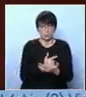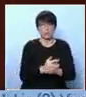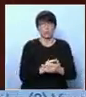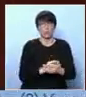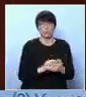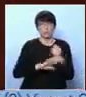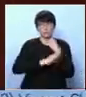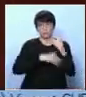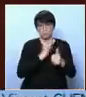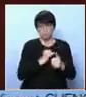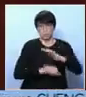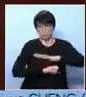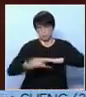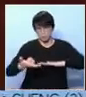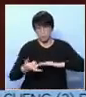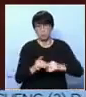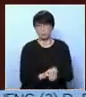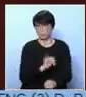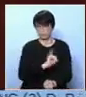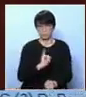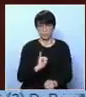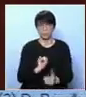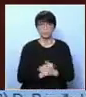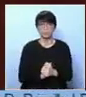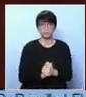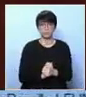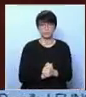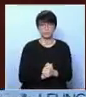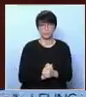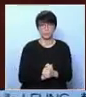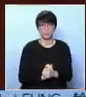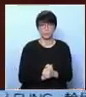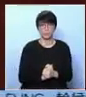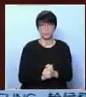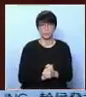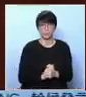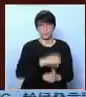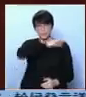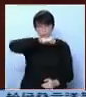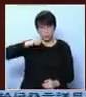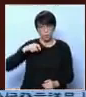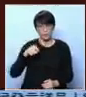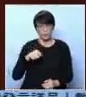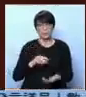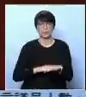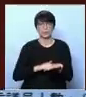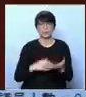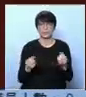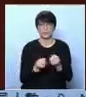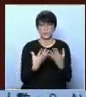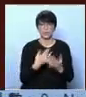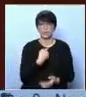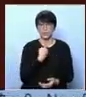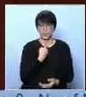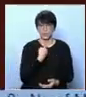法進行移交嘅地方咧去逃避嚇。咁所以更加上有呢個台灣嘅個案咧，就突顯咗需要去